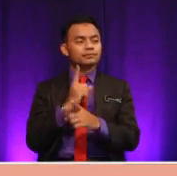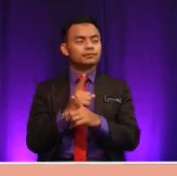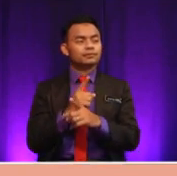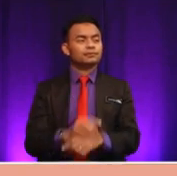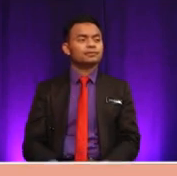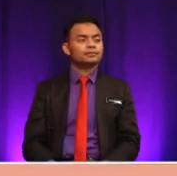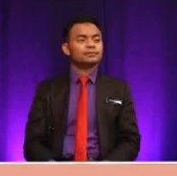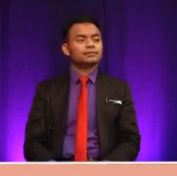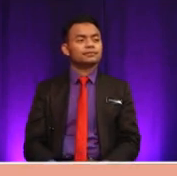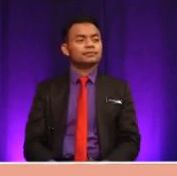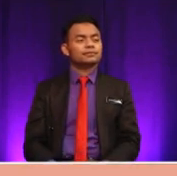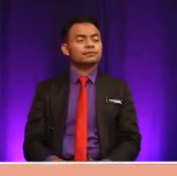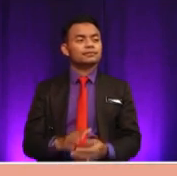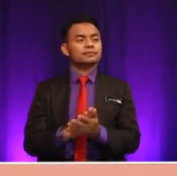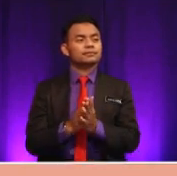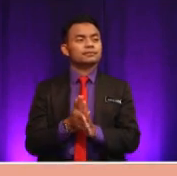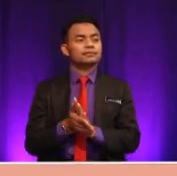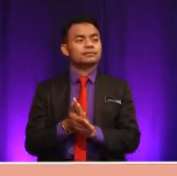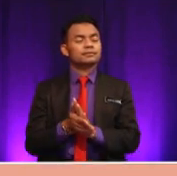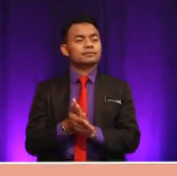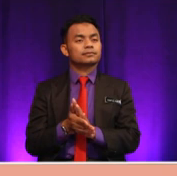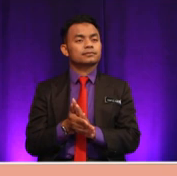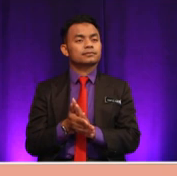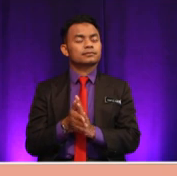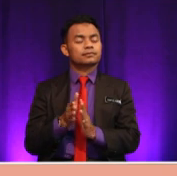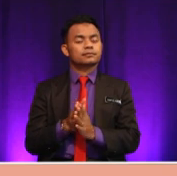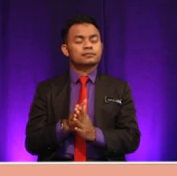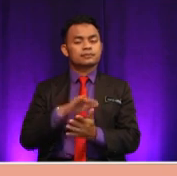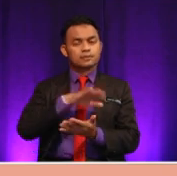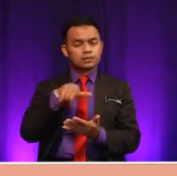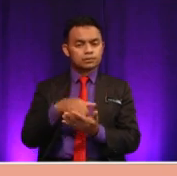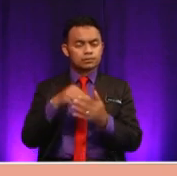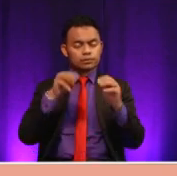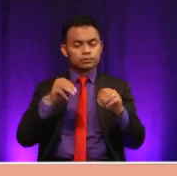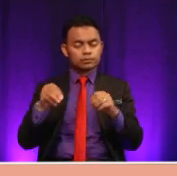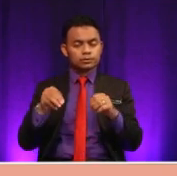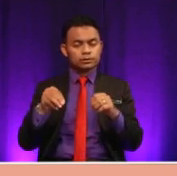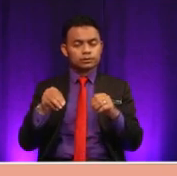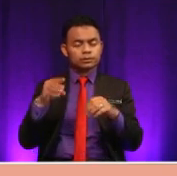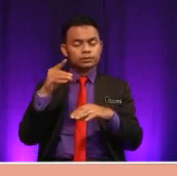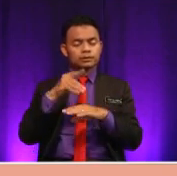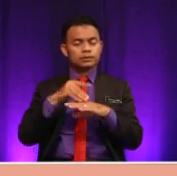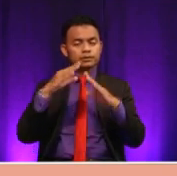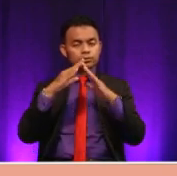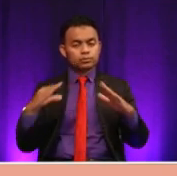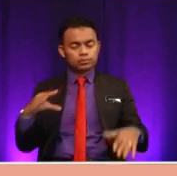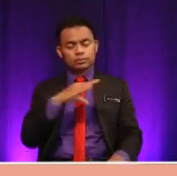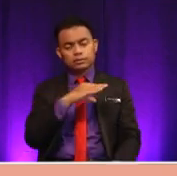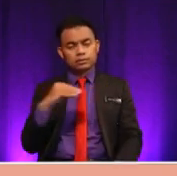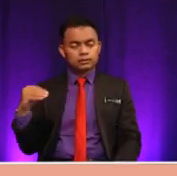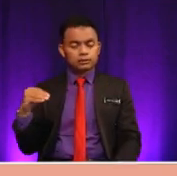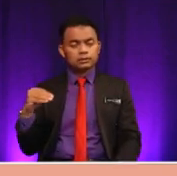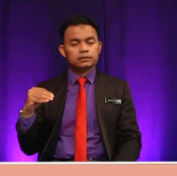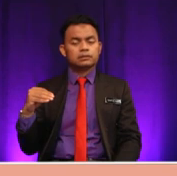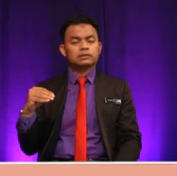jadi nampaknya belajar Saya harap belajar di rumah dan belajar di studio juga elit dengan tips yang